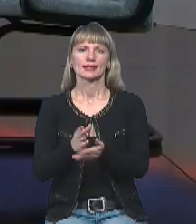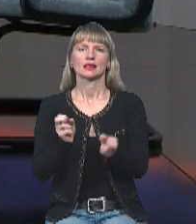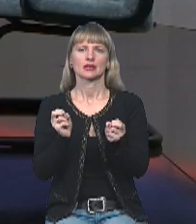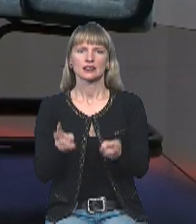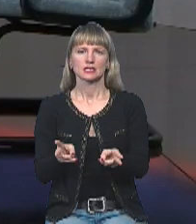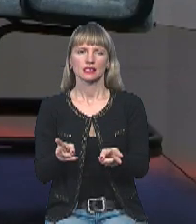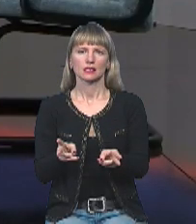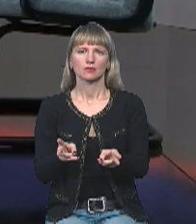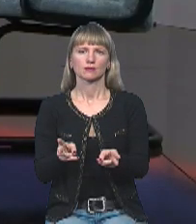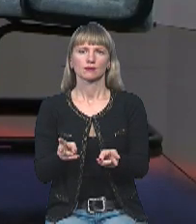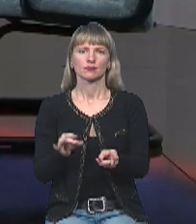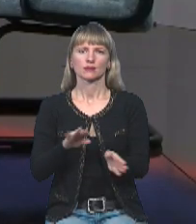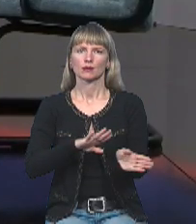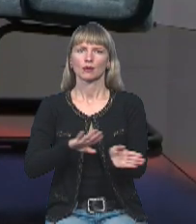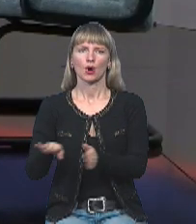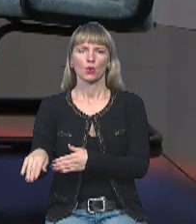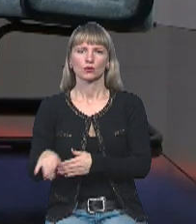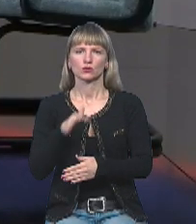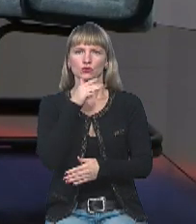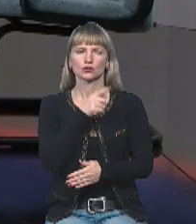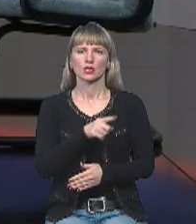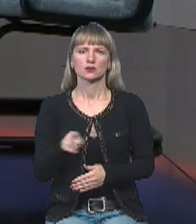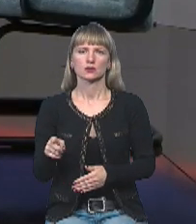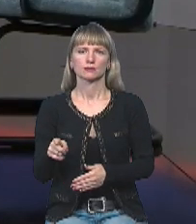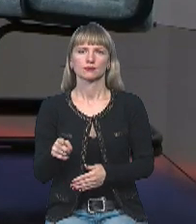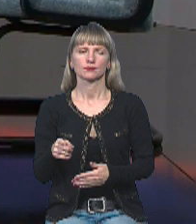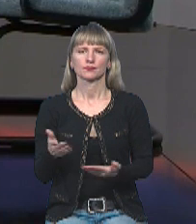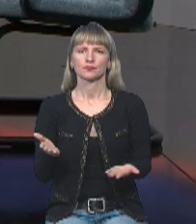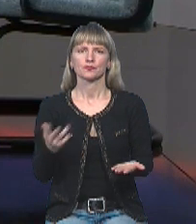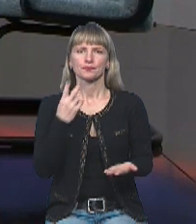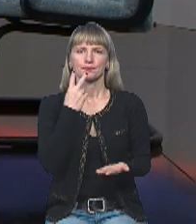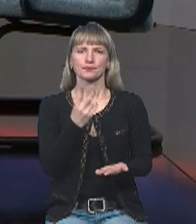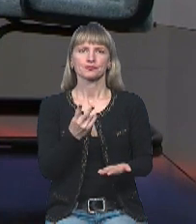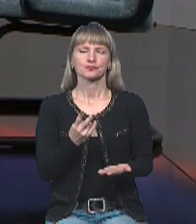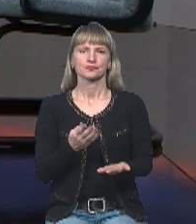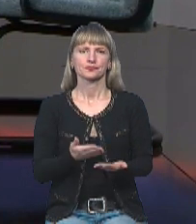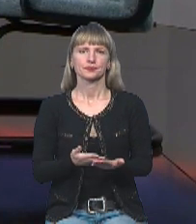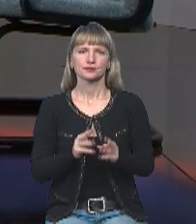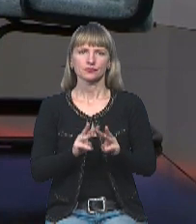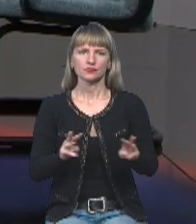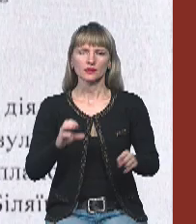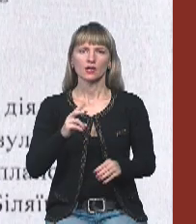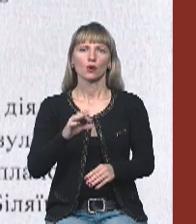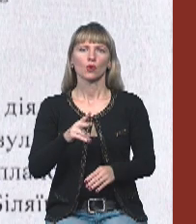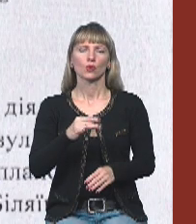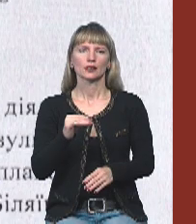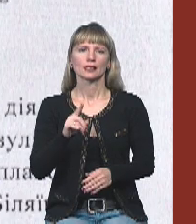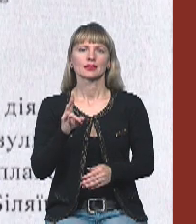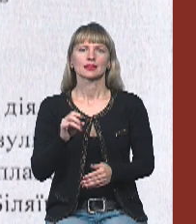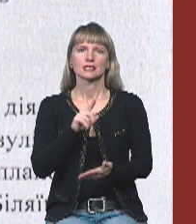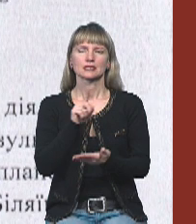ризики. І проходить певний час, ну там от ми бачимо Міністерство екології, на